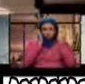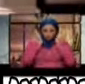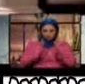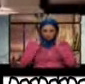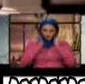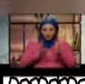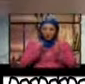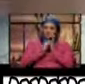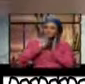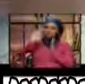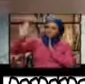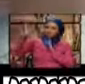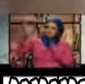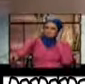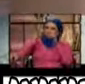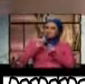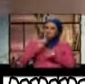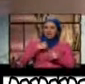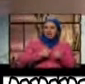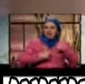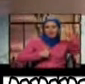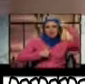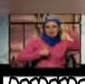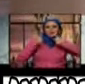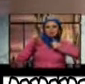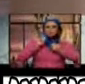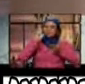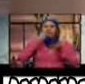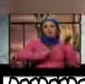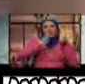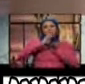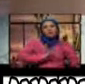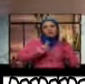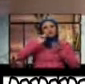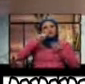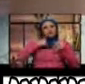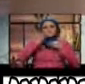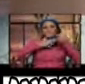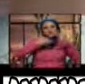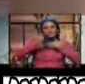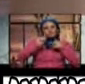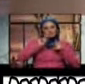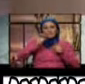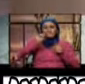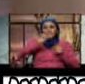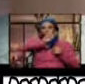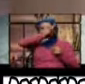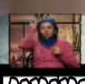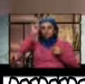اللي ما بيصليش ويعتبر نفسه أحسن منه. اوعى، دي خطيرة. ده بقى هنا إبليس